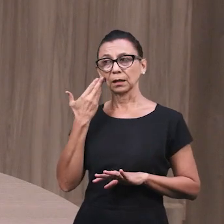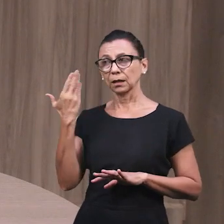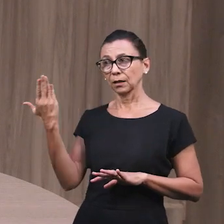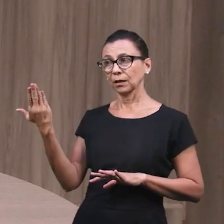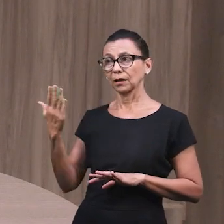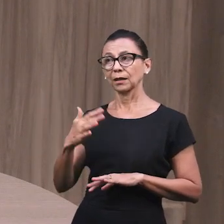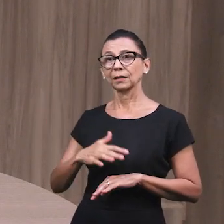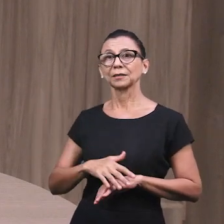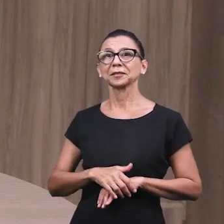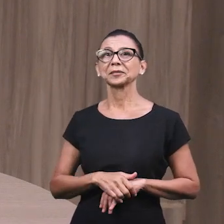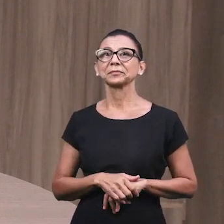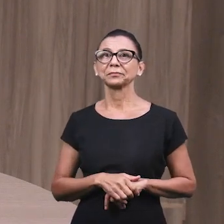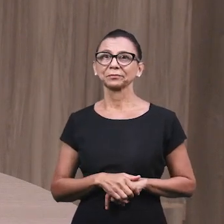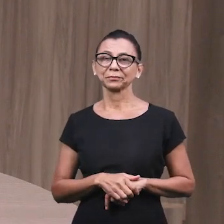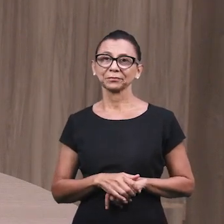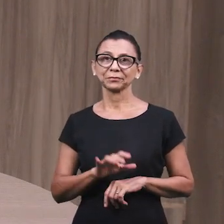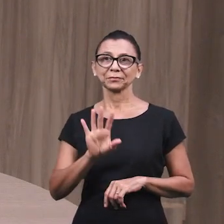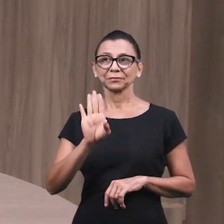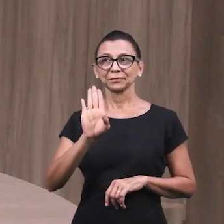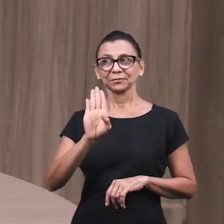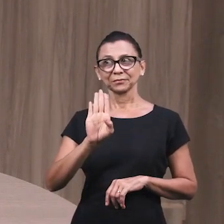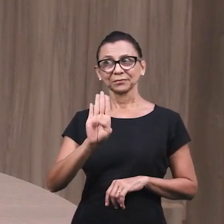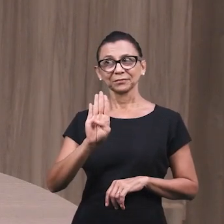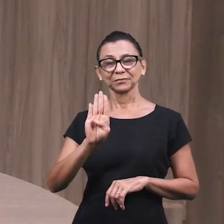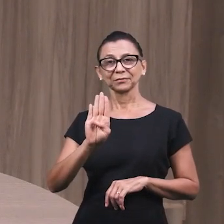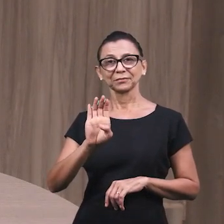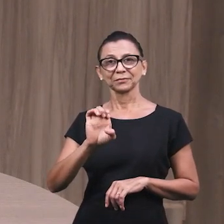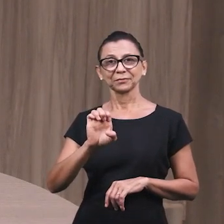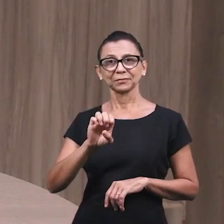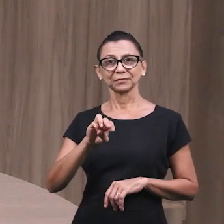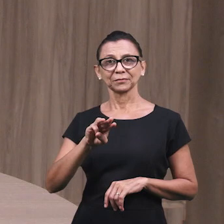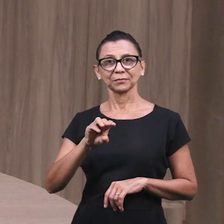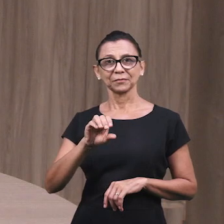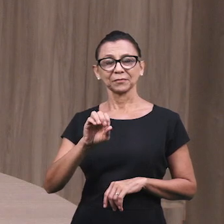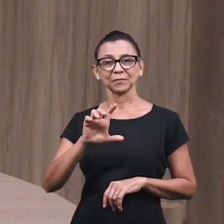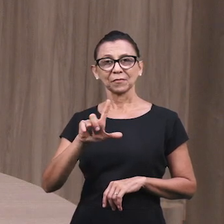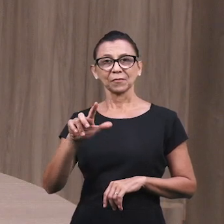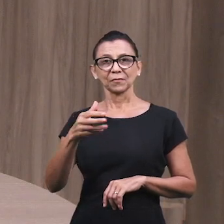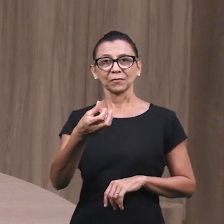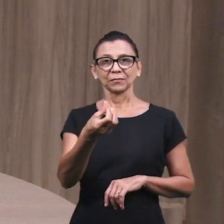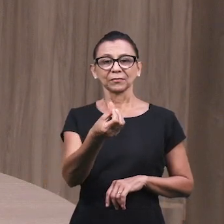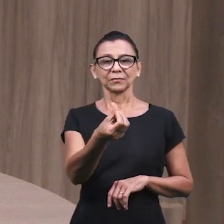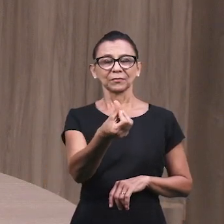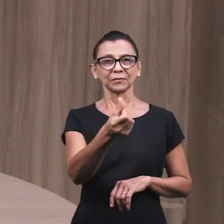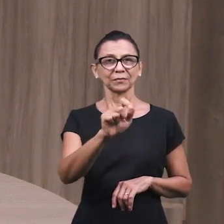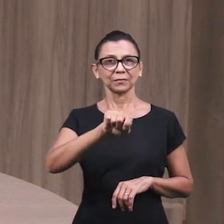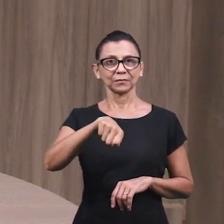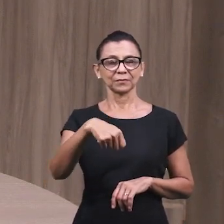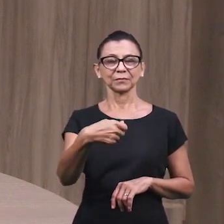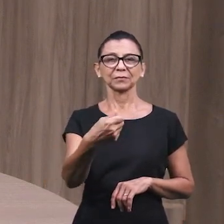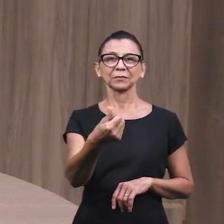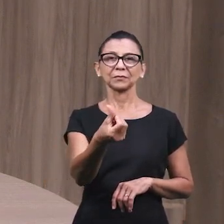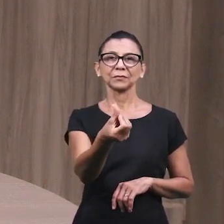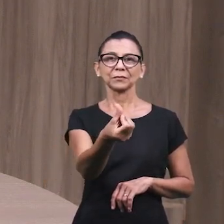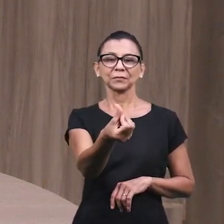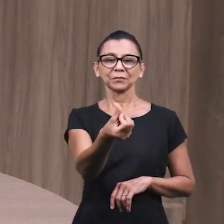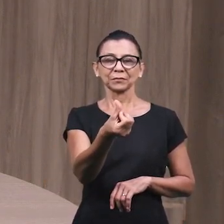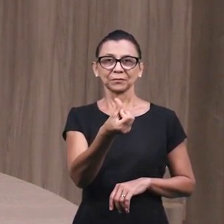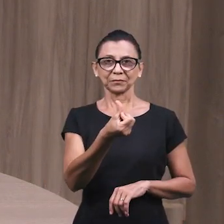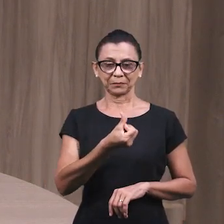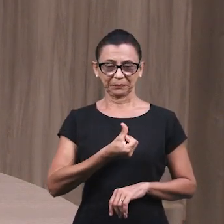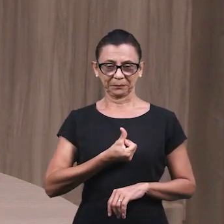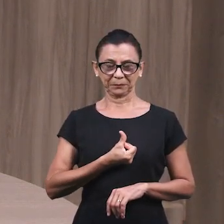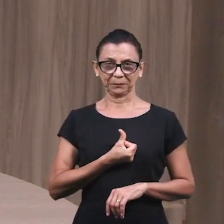le bémol. On sait déjà, n'est-ce pas? C'est un petit B, donc c'est facile. B de